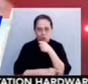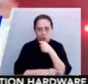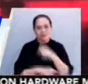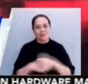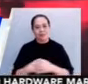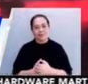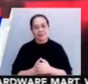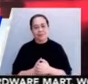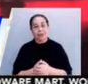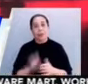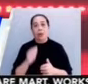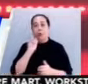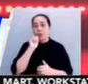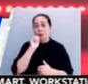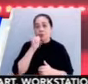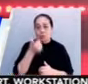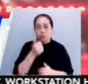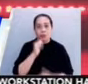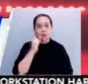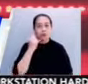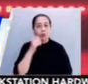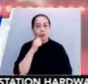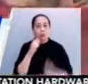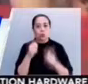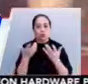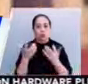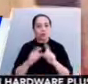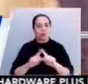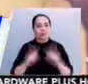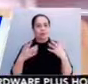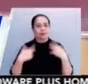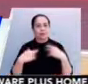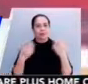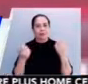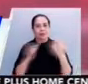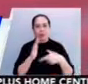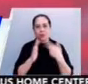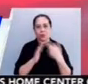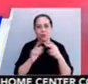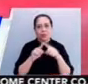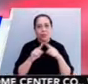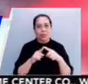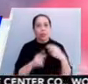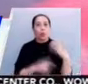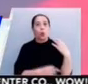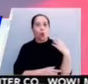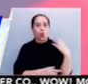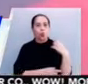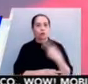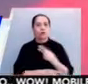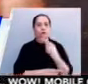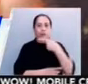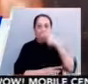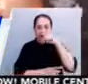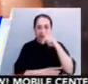Bukas naman, Julianne will wear a different hat as a coach naman ng The Voice Kids